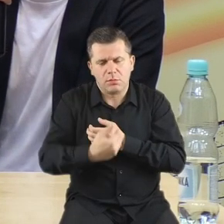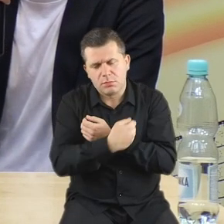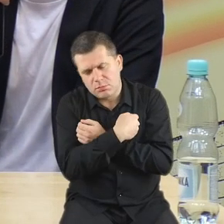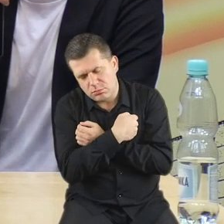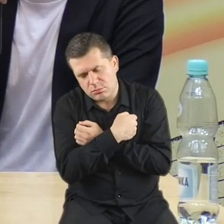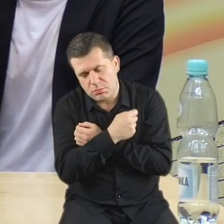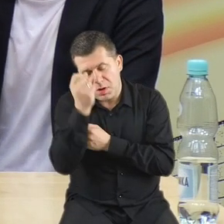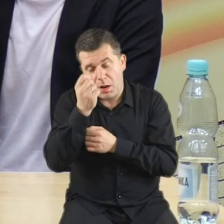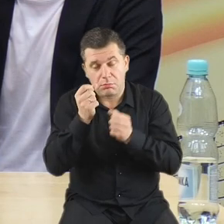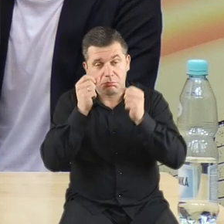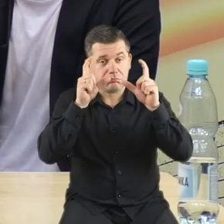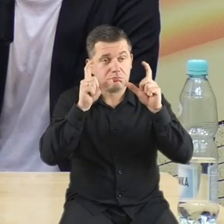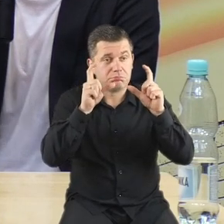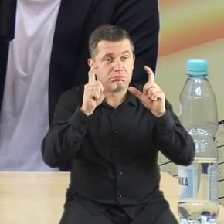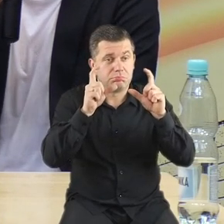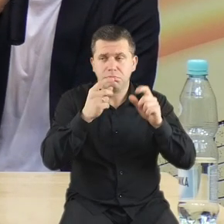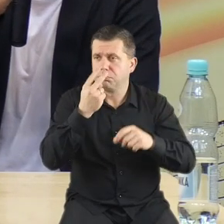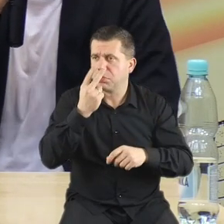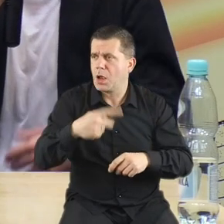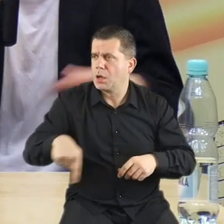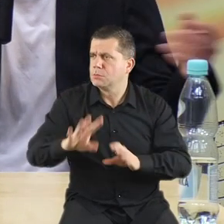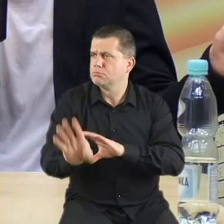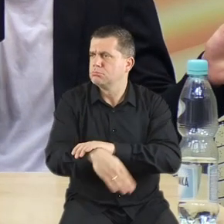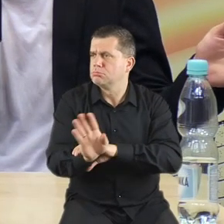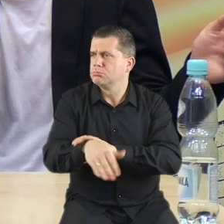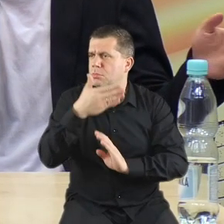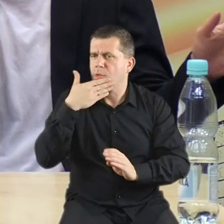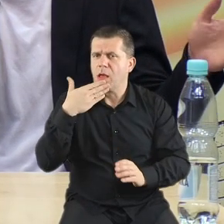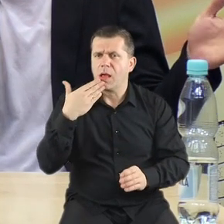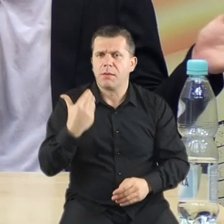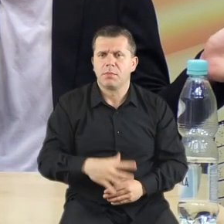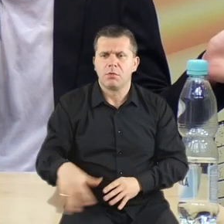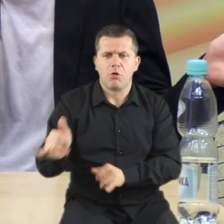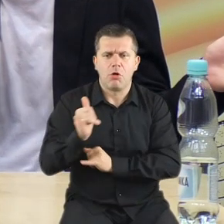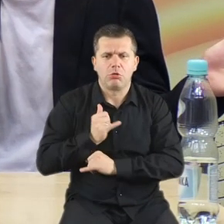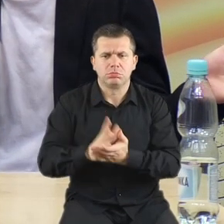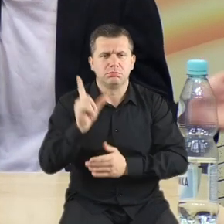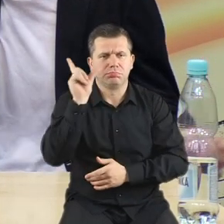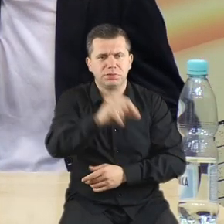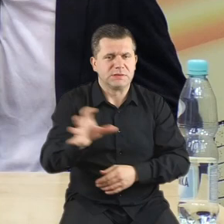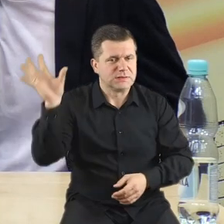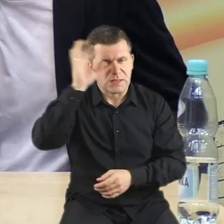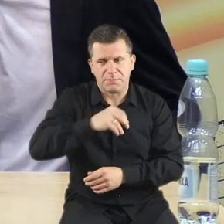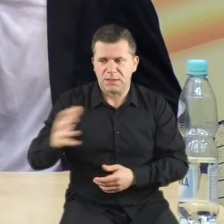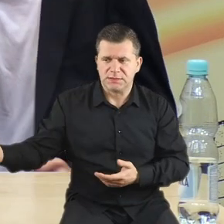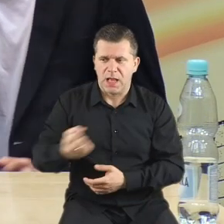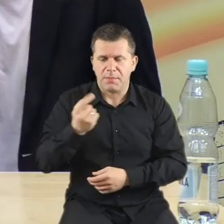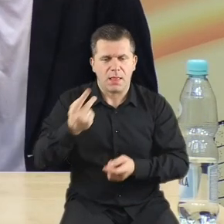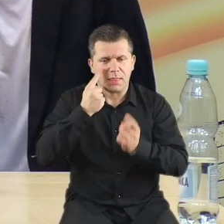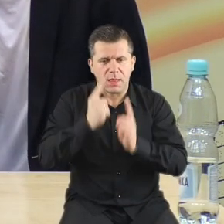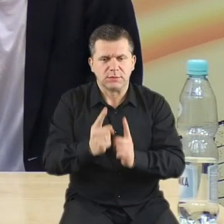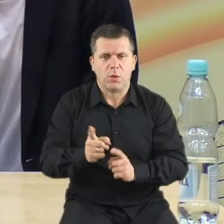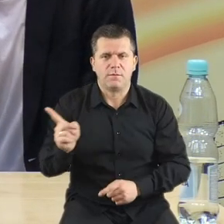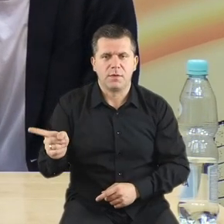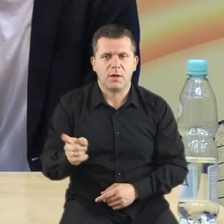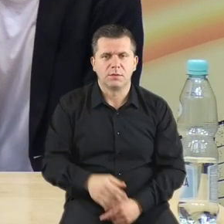jak się obudził, to patrzy, nikogo nie ma, już cały oddział ruszył, zapomnieli go wziąć, nie zauważyli go. No ale ja